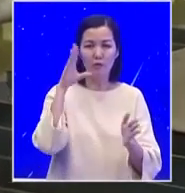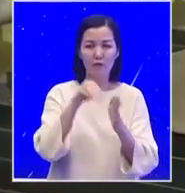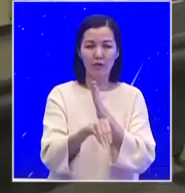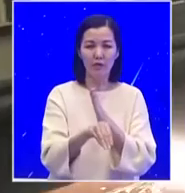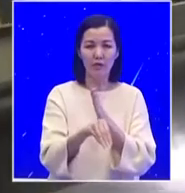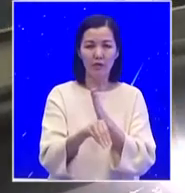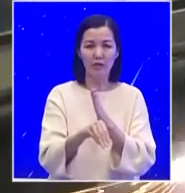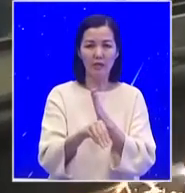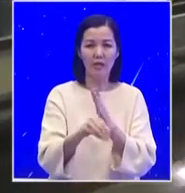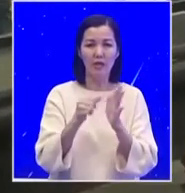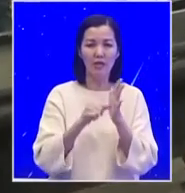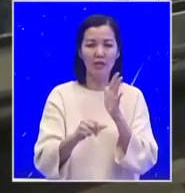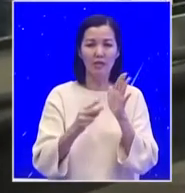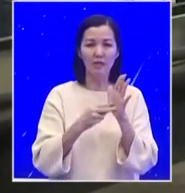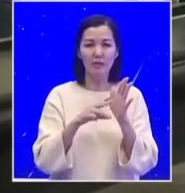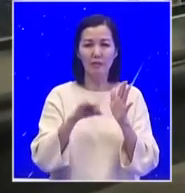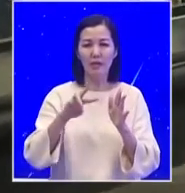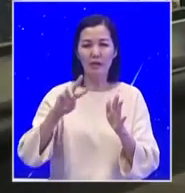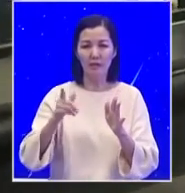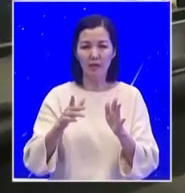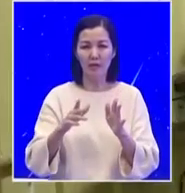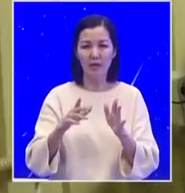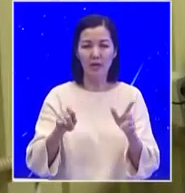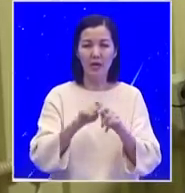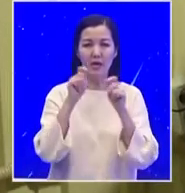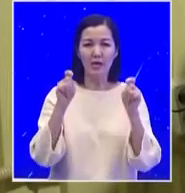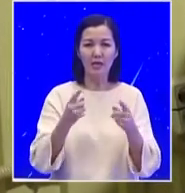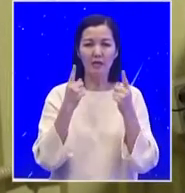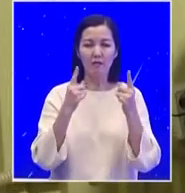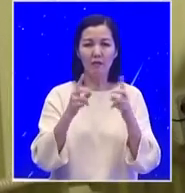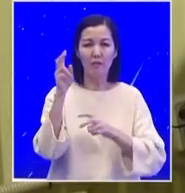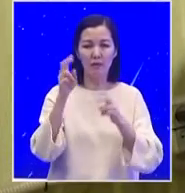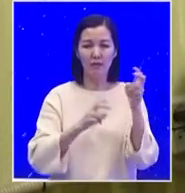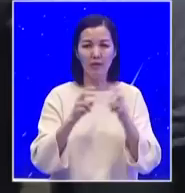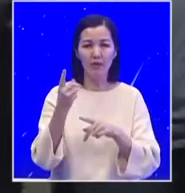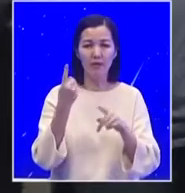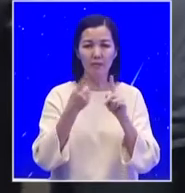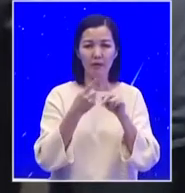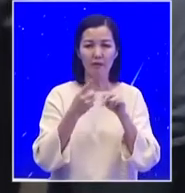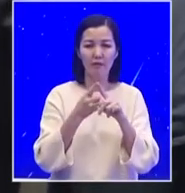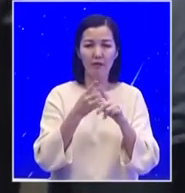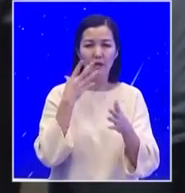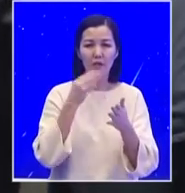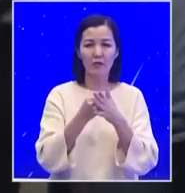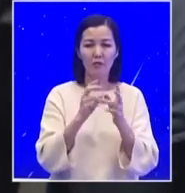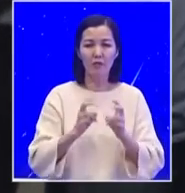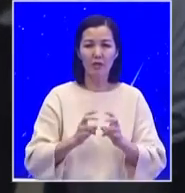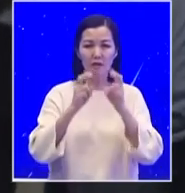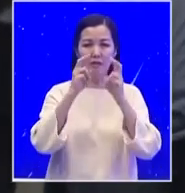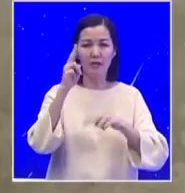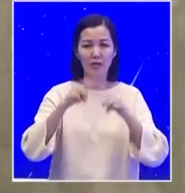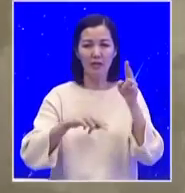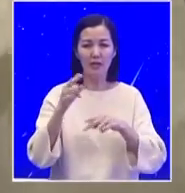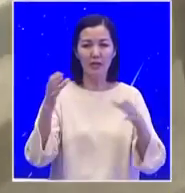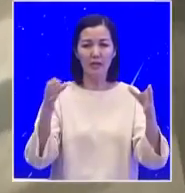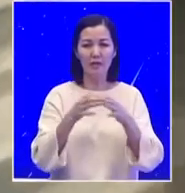составили 67,5 миллиардов тенге. Открылись два крупных предприятия. Один из них – отечественная лифтостроительная компания